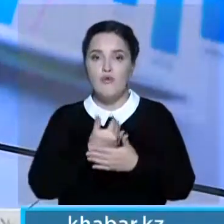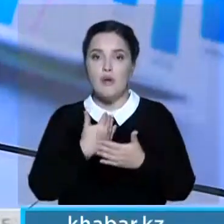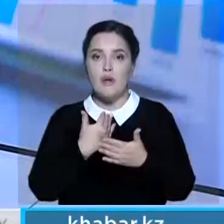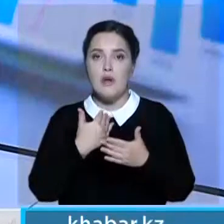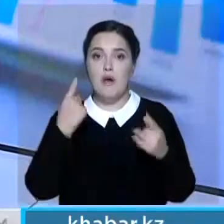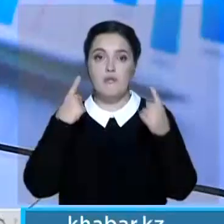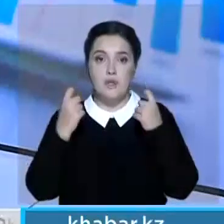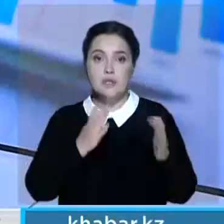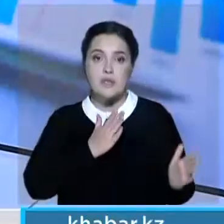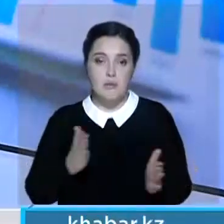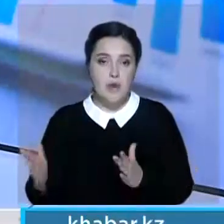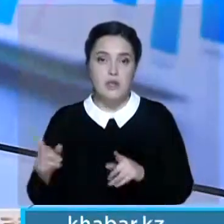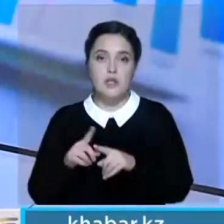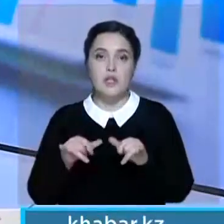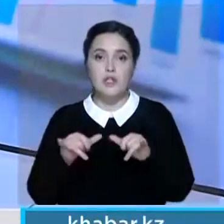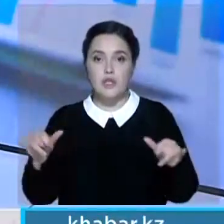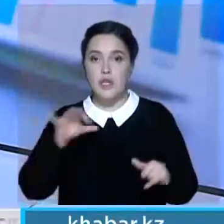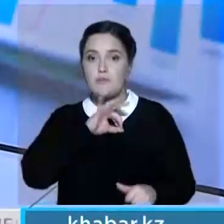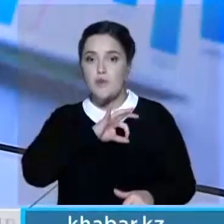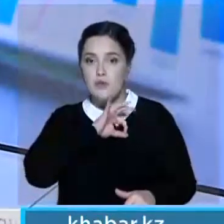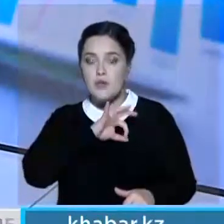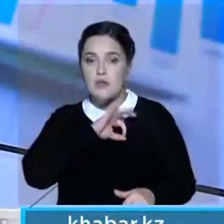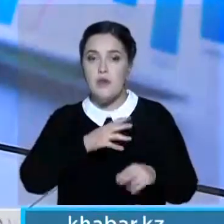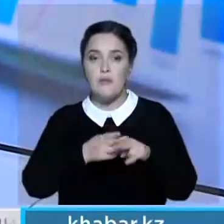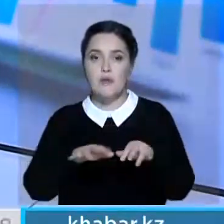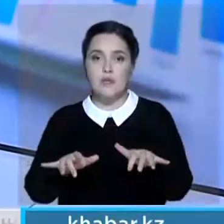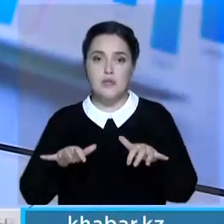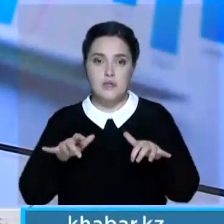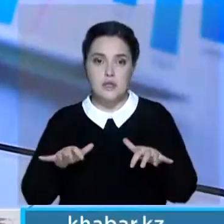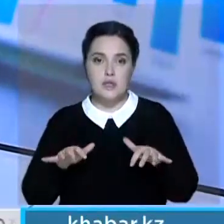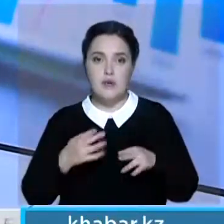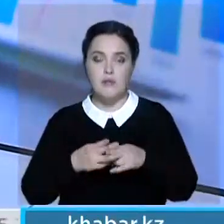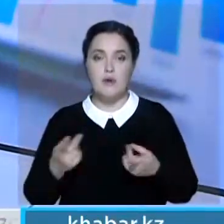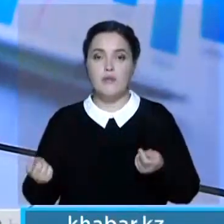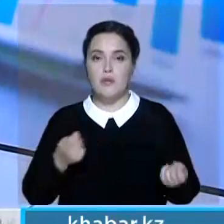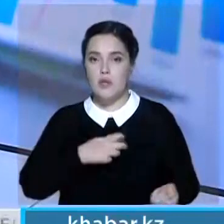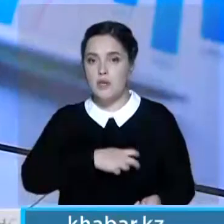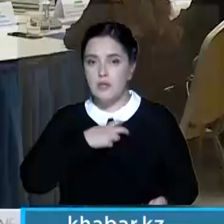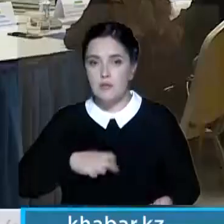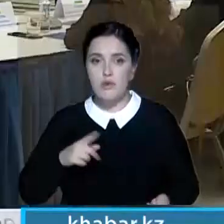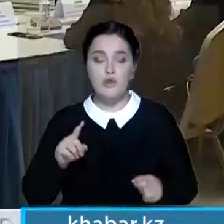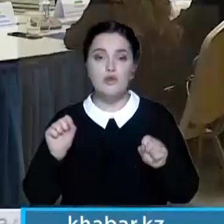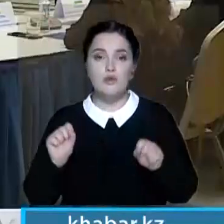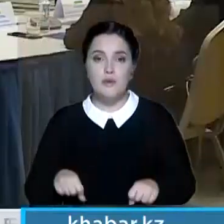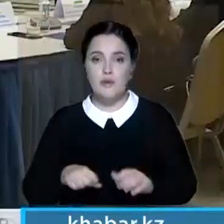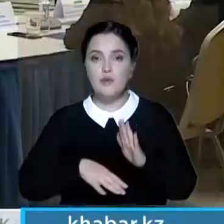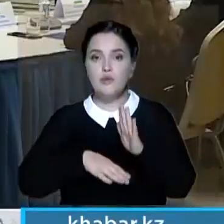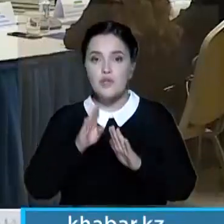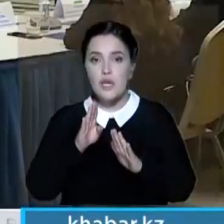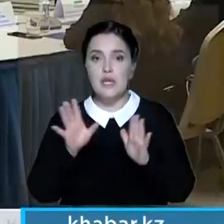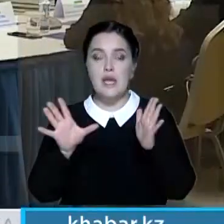новые информсистемы, а также расширить использование искусственного интеллекта в системе управления рисками, что